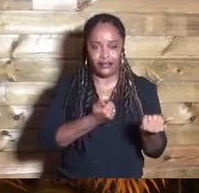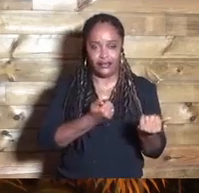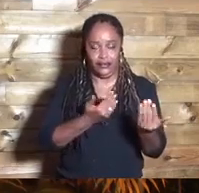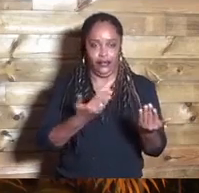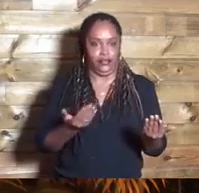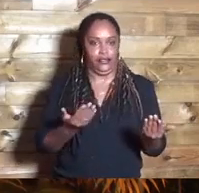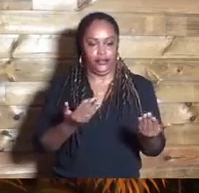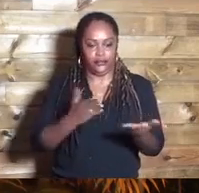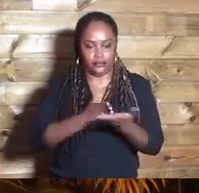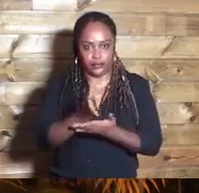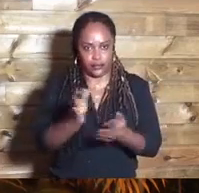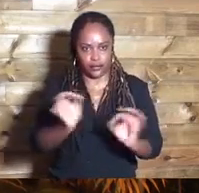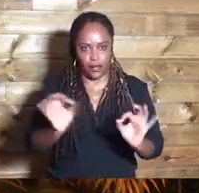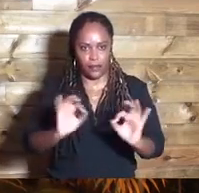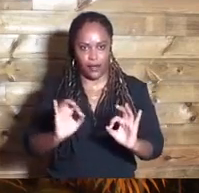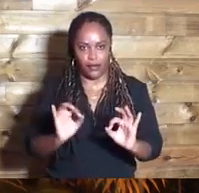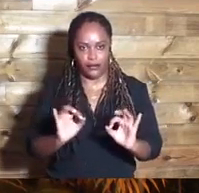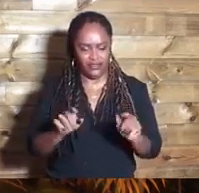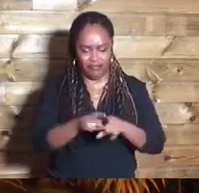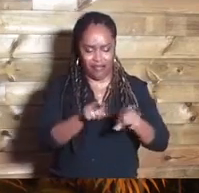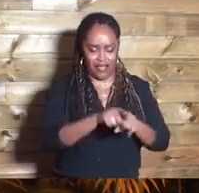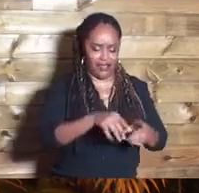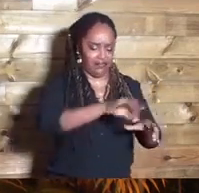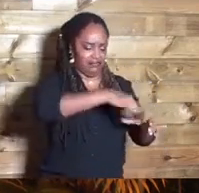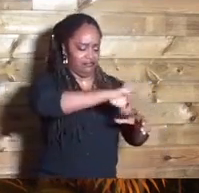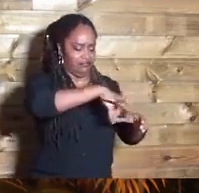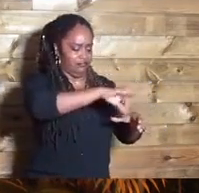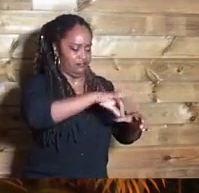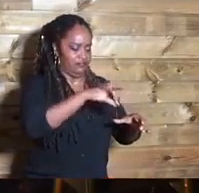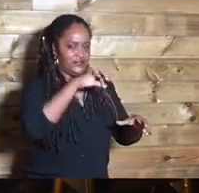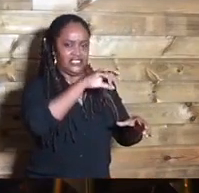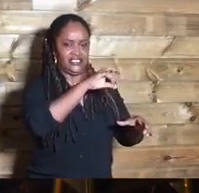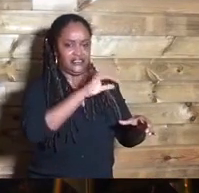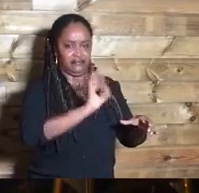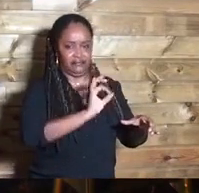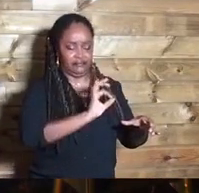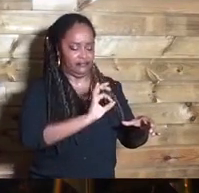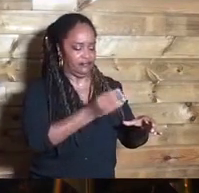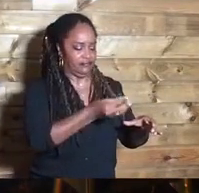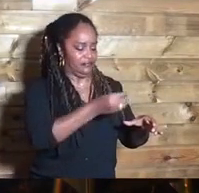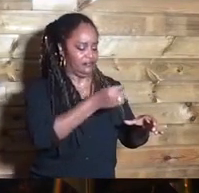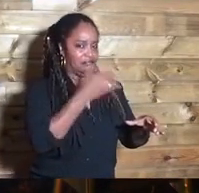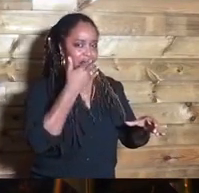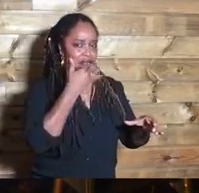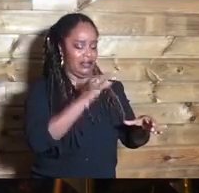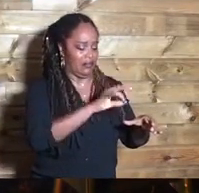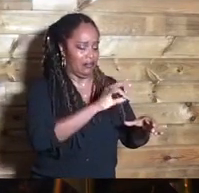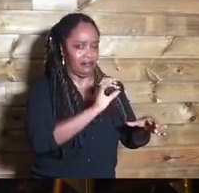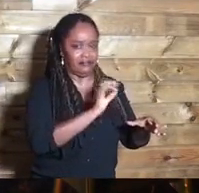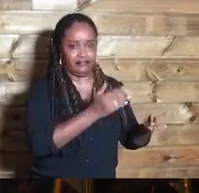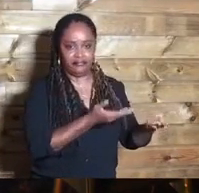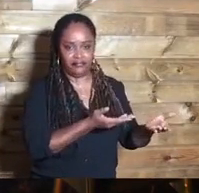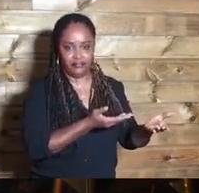ça n'a pas beaucoup de sens. C'est qu'on mange qui panier, ni sel, ni piment, ni aïe, réaliste, mais il y a du rêve. Donc, on a